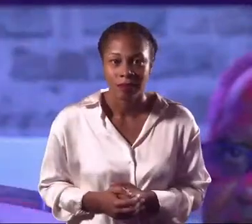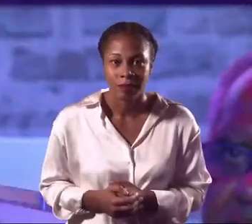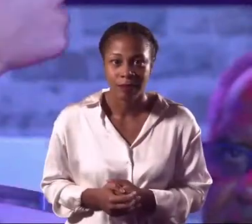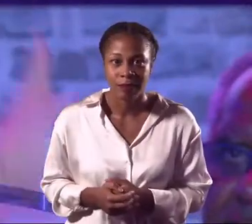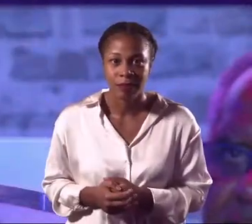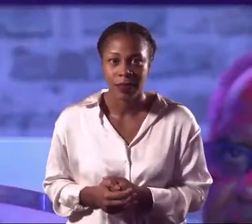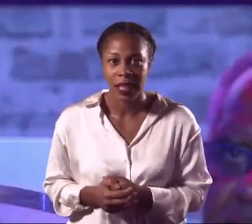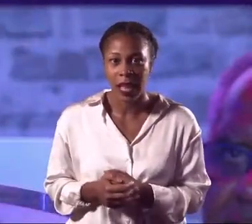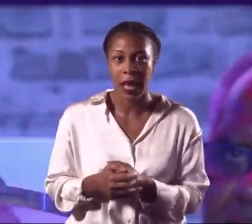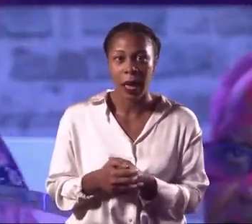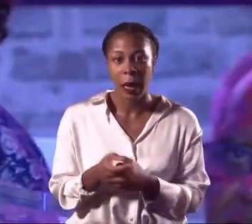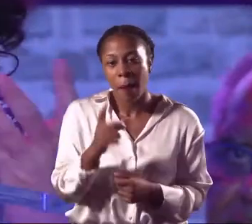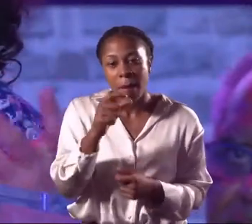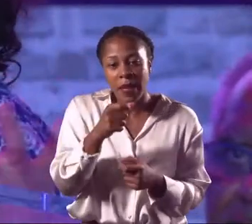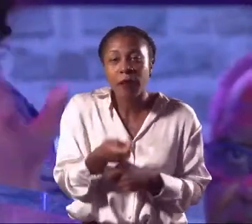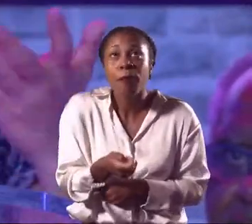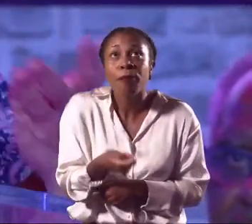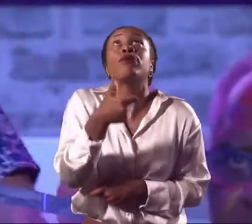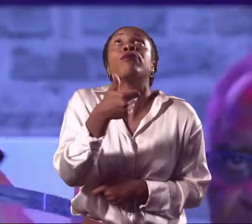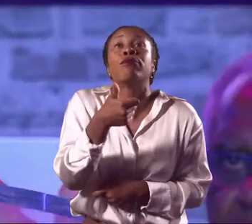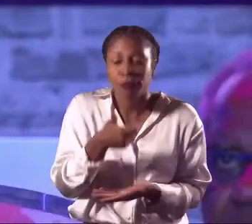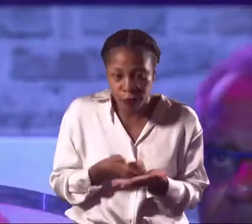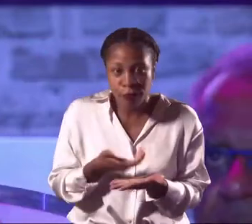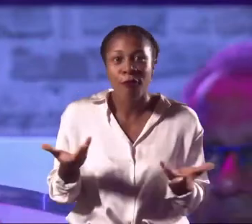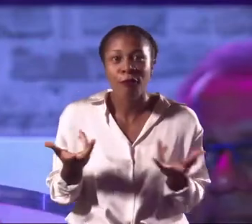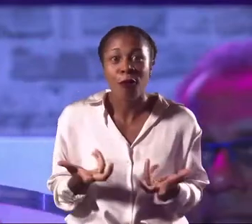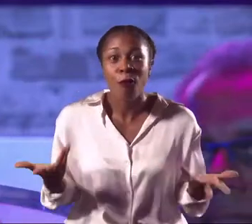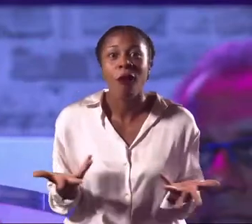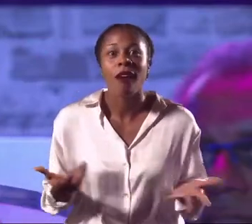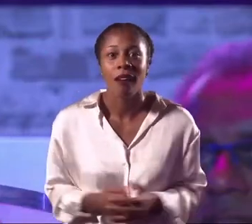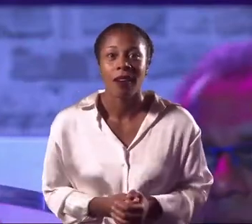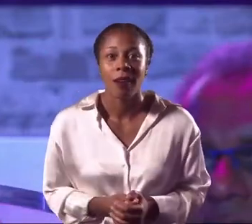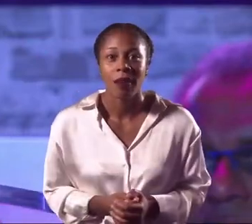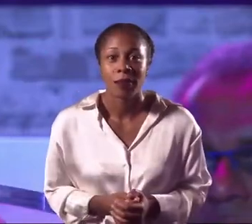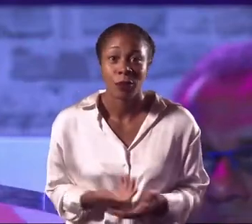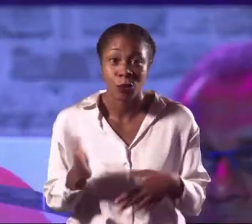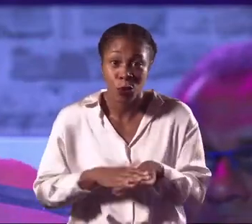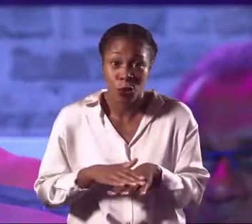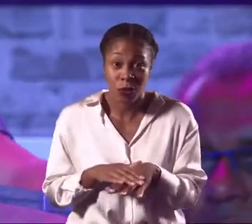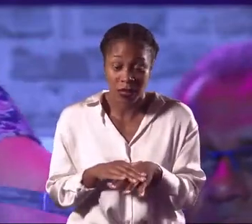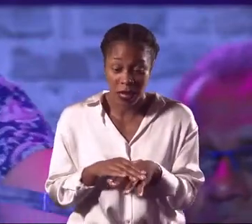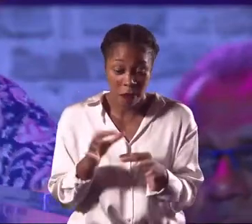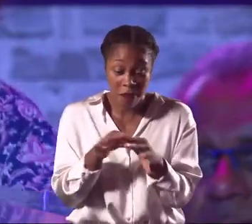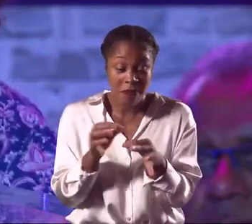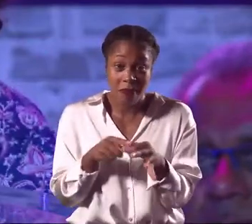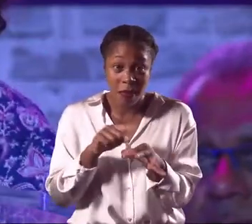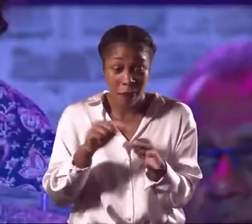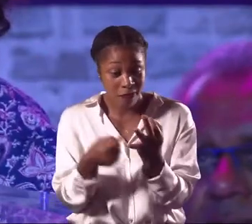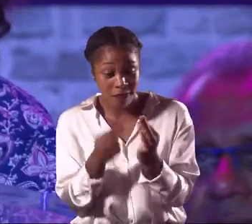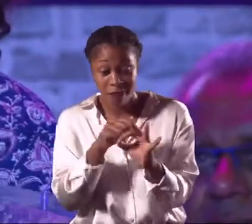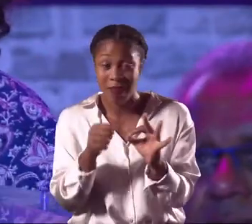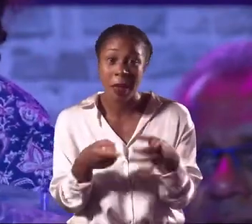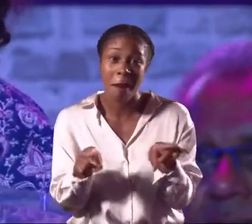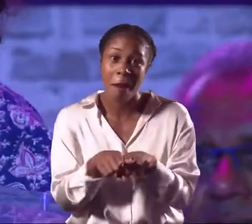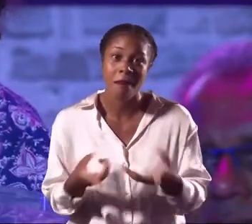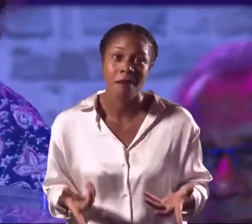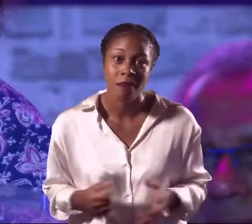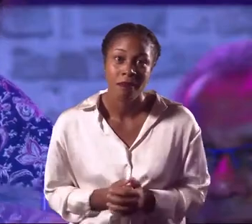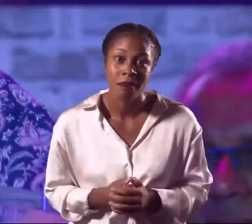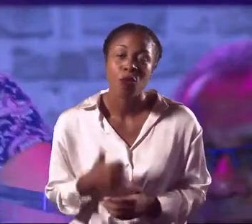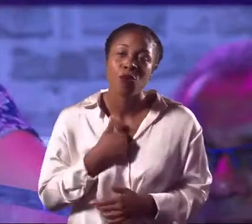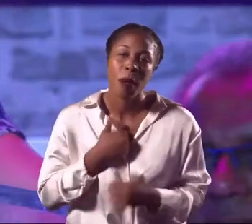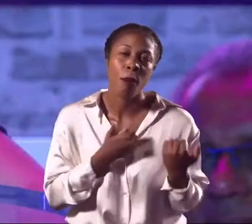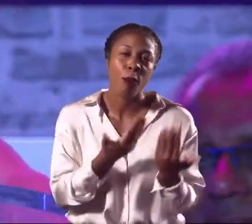cadeaux plus riches ou la face raciste, mais bon, à la fin, c'est la même pièce. Ben nous, on vous propose une autre pièce, celle qui